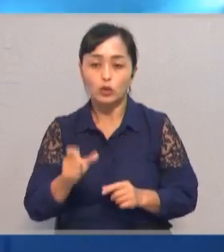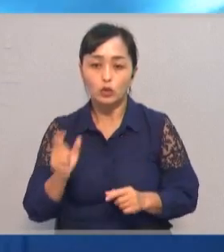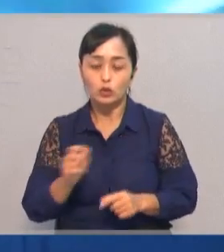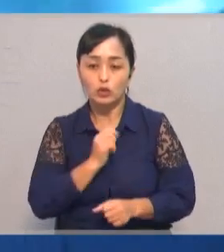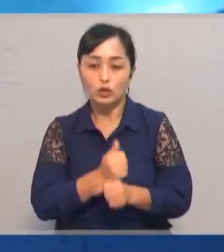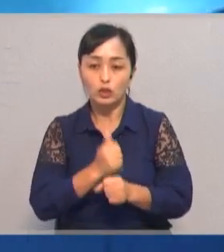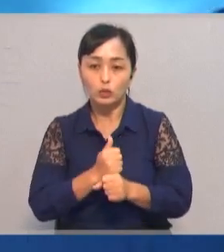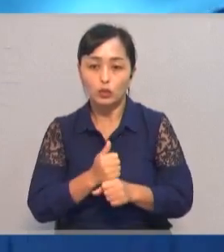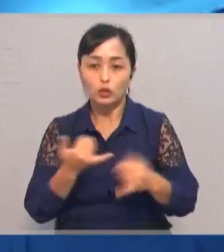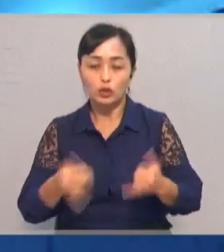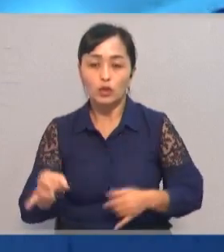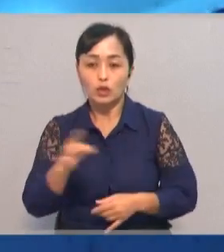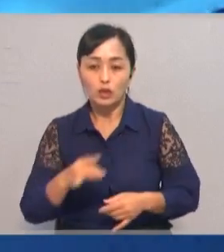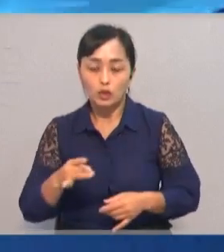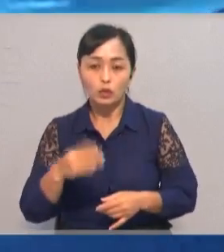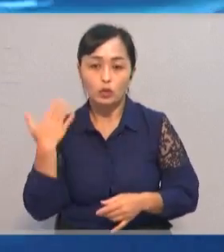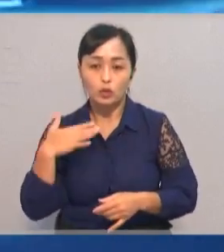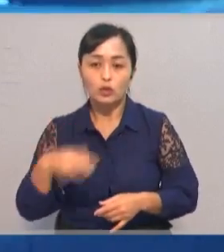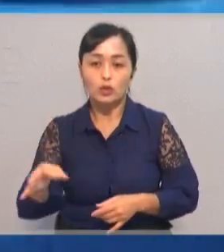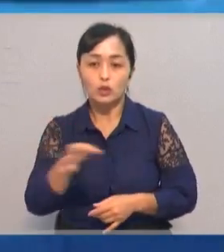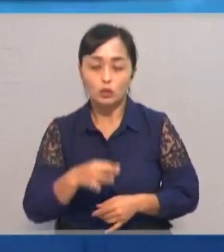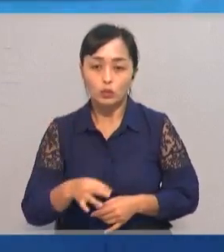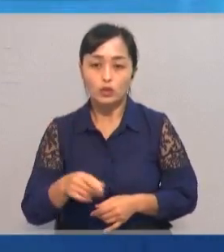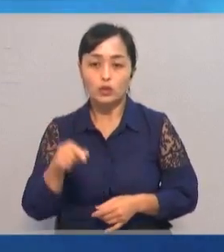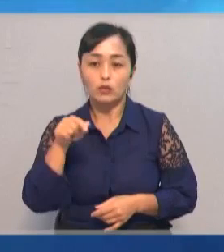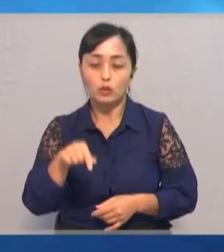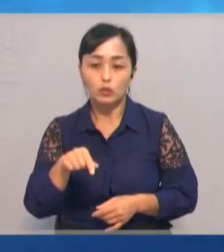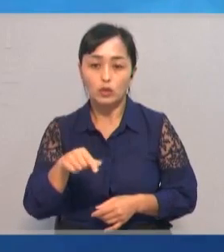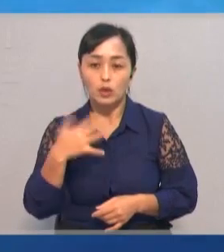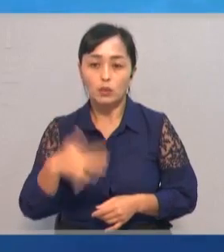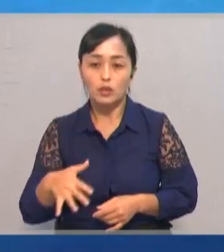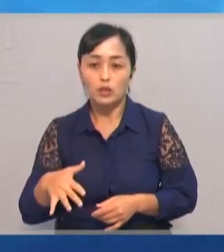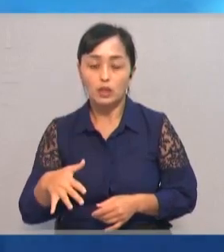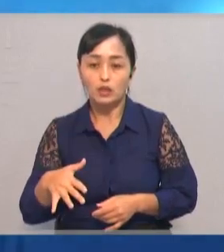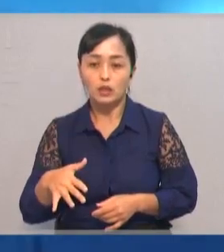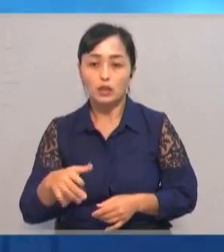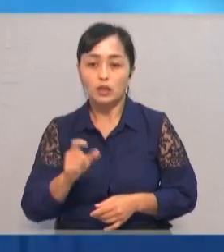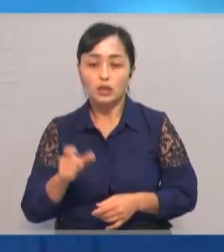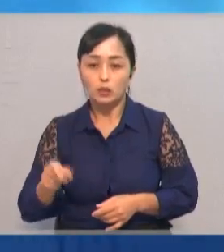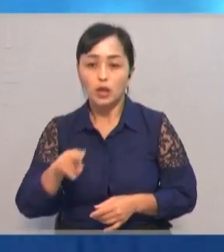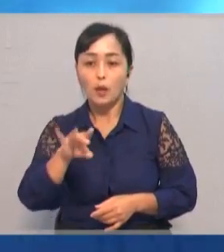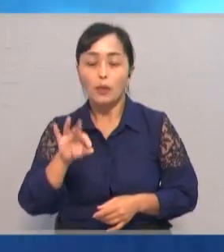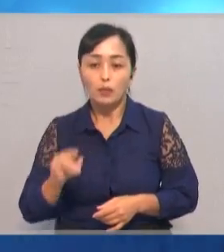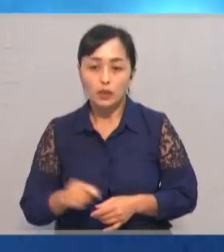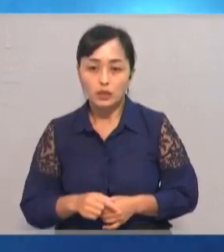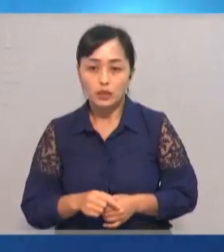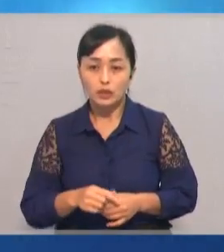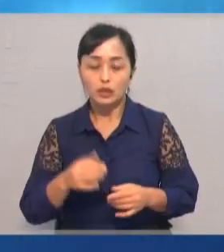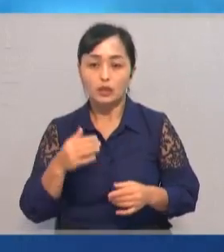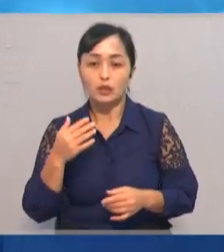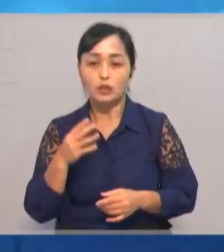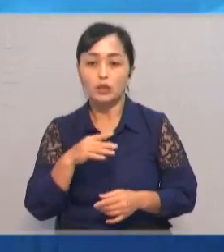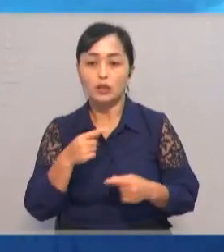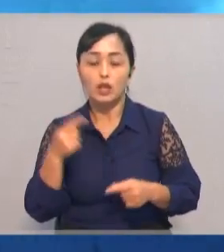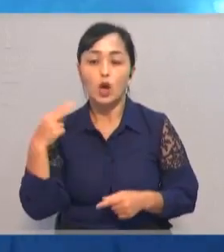и районных подразделений полиции Туркестанской области, в том числе 50 сотрудников службы пробации, 12 представителей